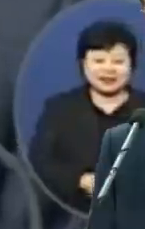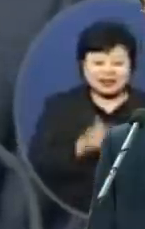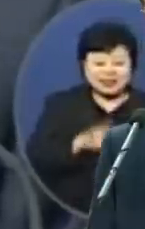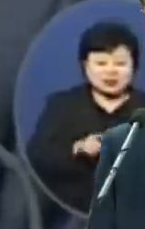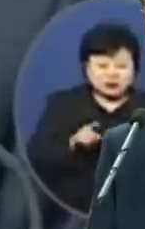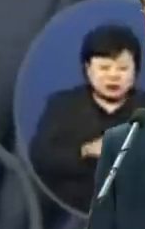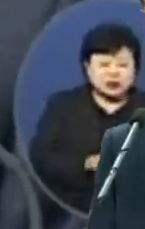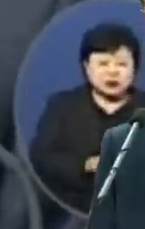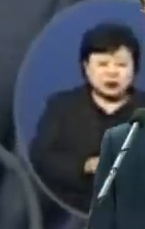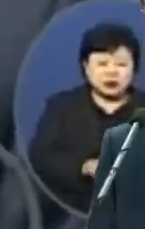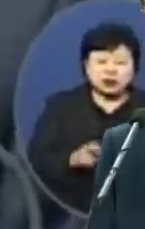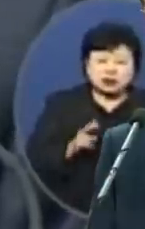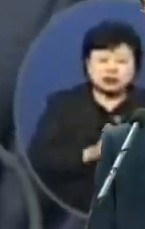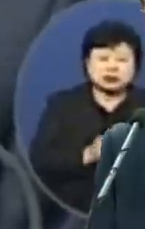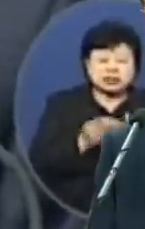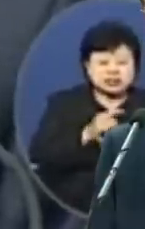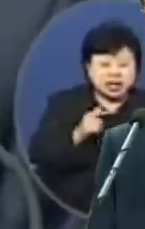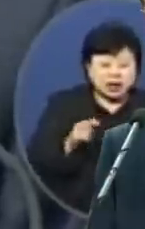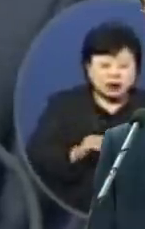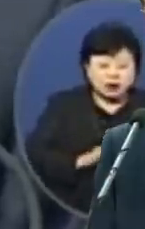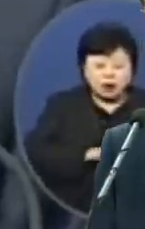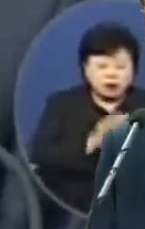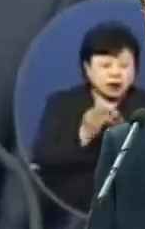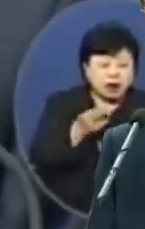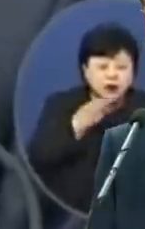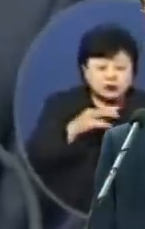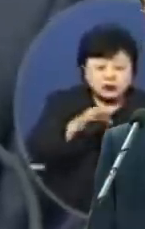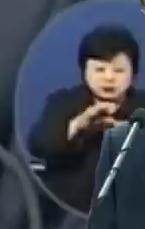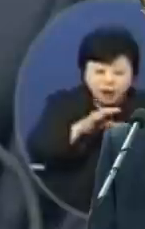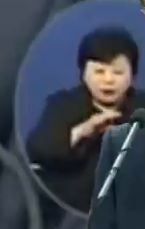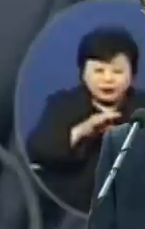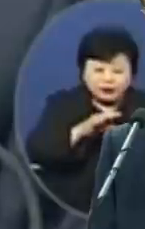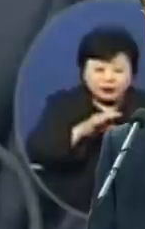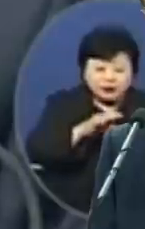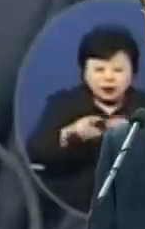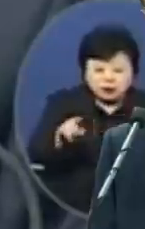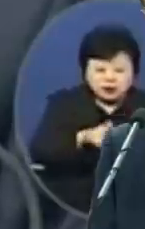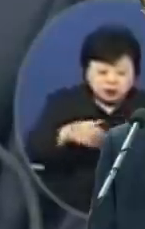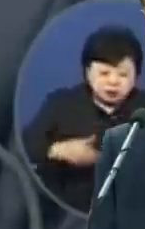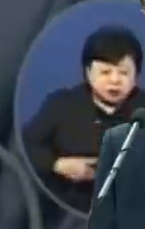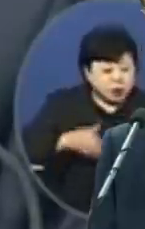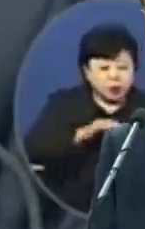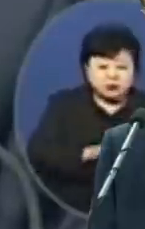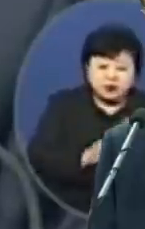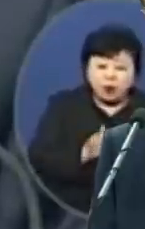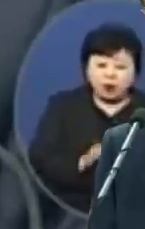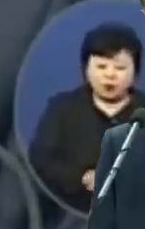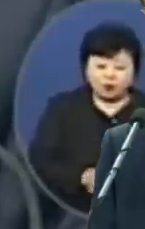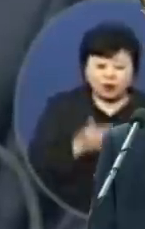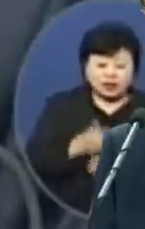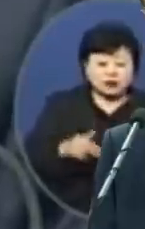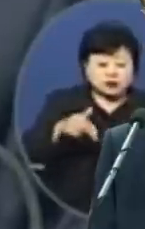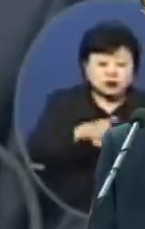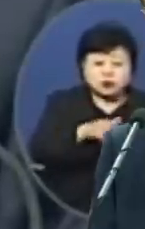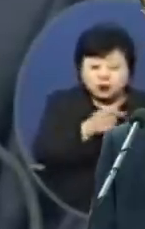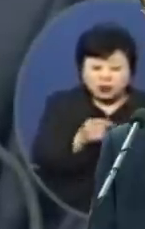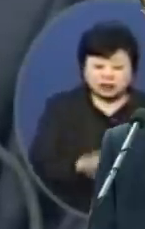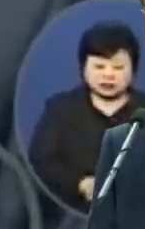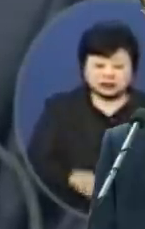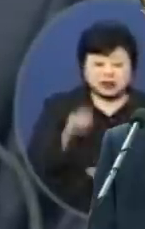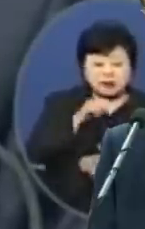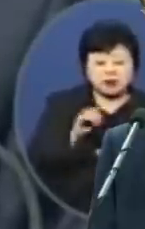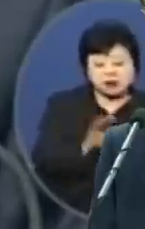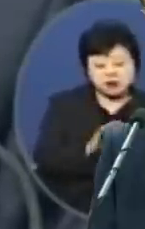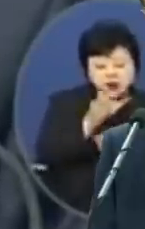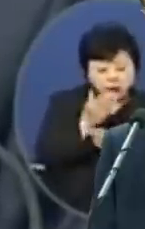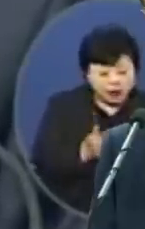믿고 아무것도 일어나지도 않고 변화가 일어나지 아니하면 믿을 필요 없습니다. 다른 종교처럼 그저 마음의